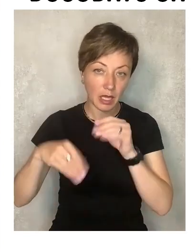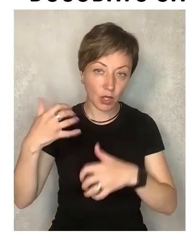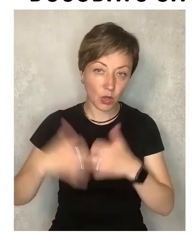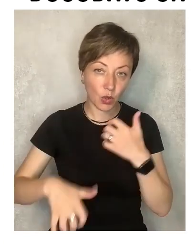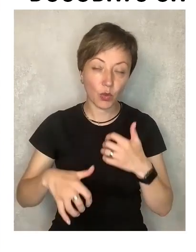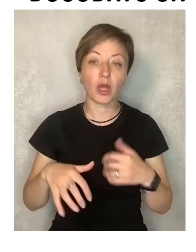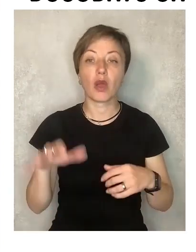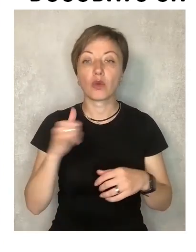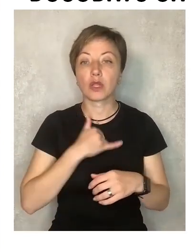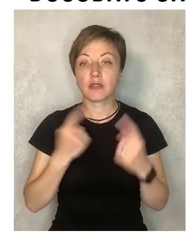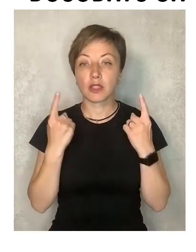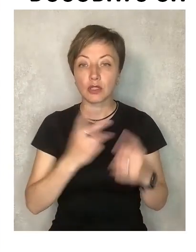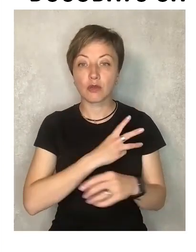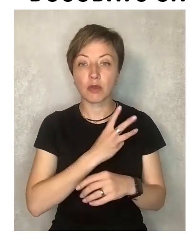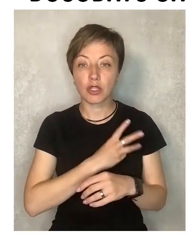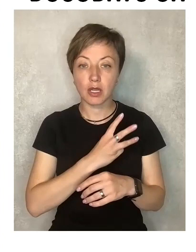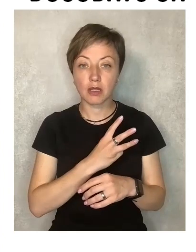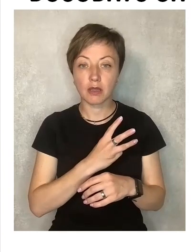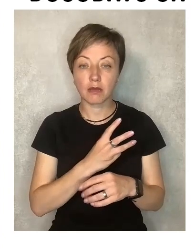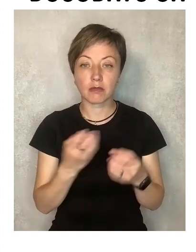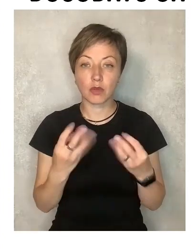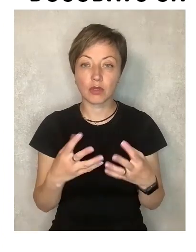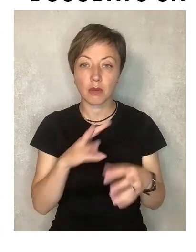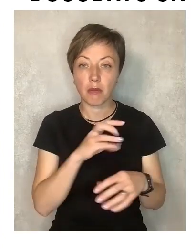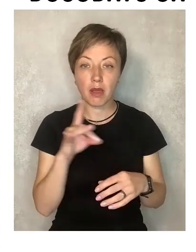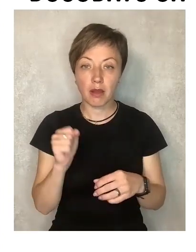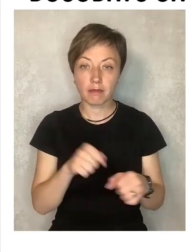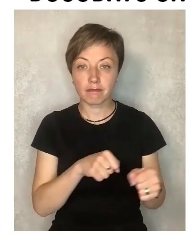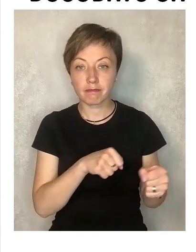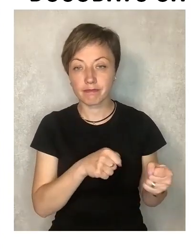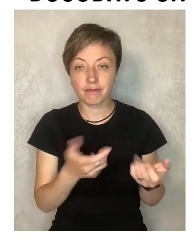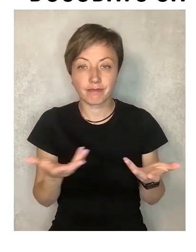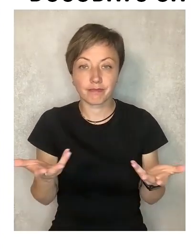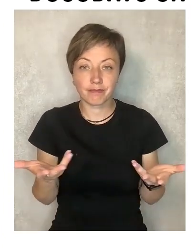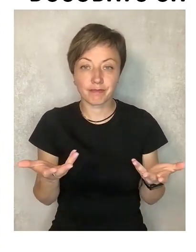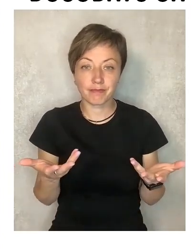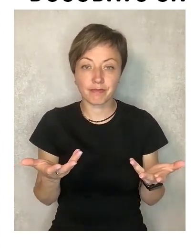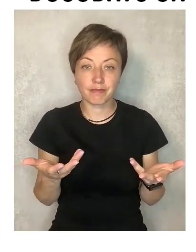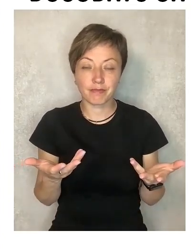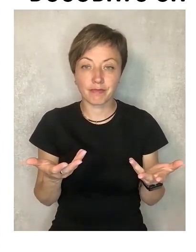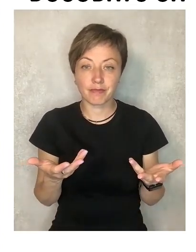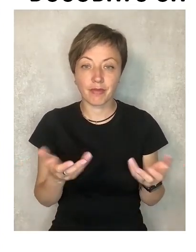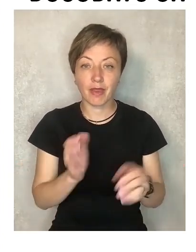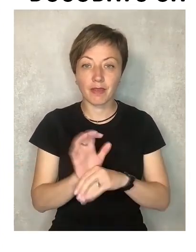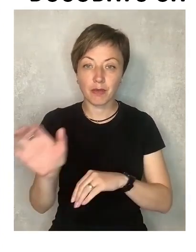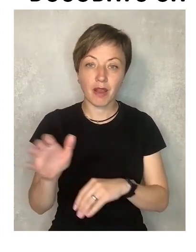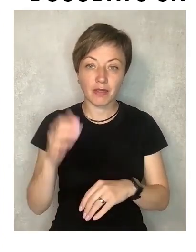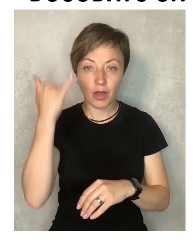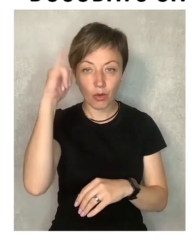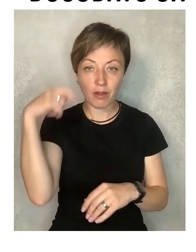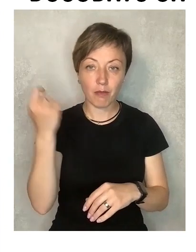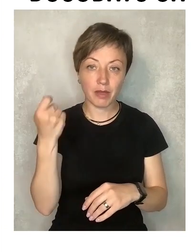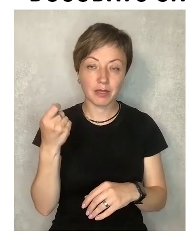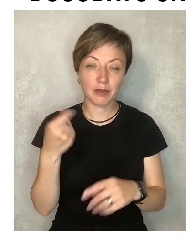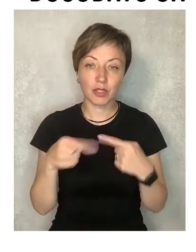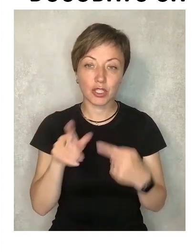таке величезне бажання, ну, взяти просто мера і, не знаю, посилати коров пасти або чимось займатися іншим, тому